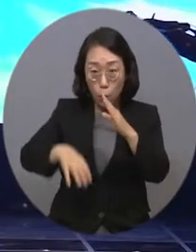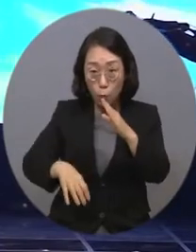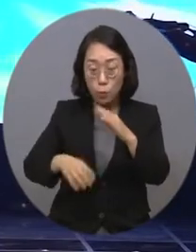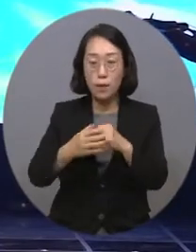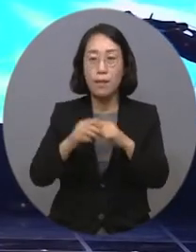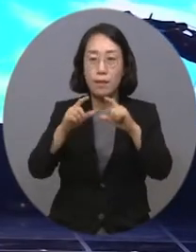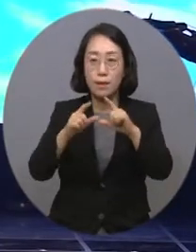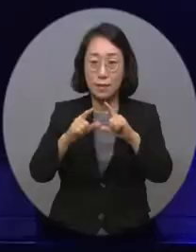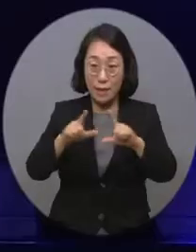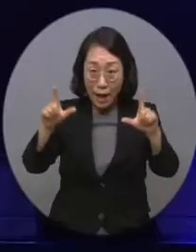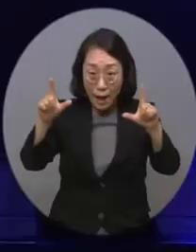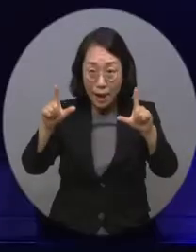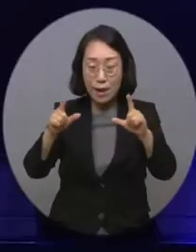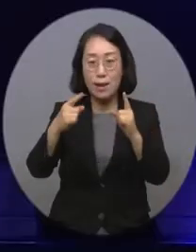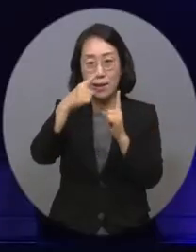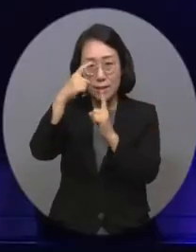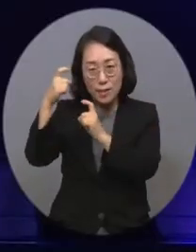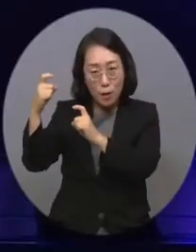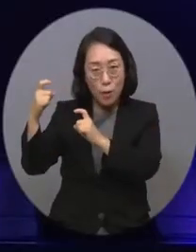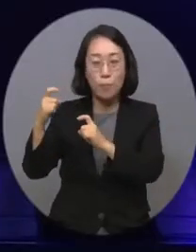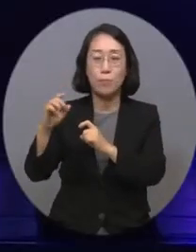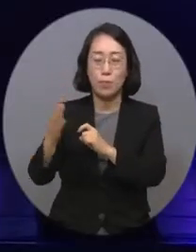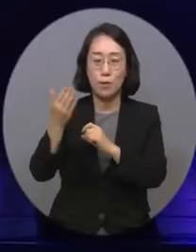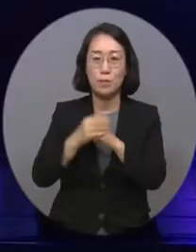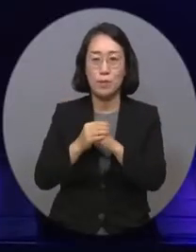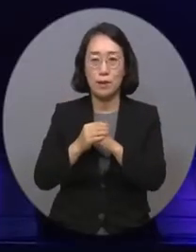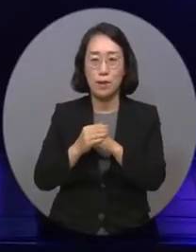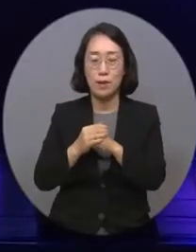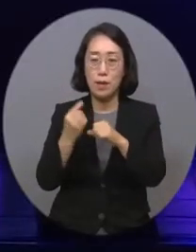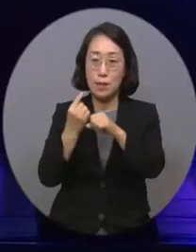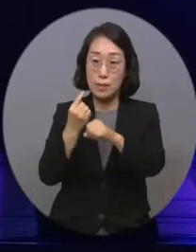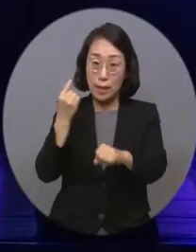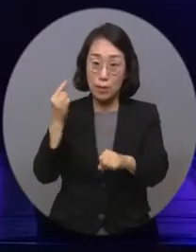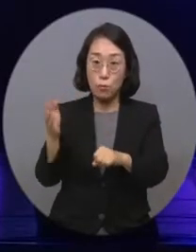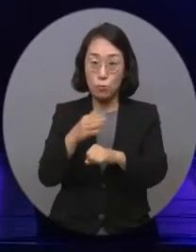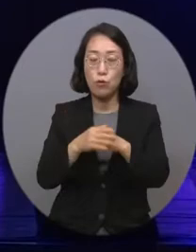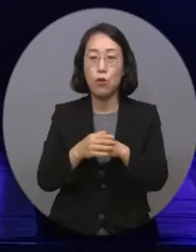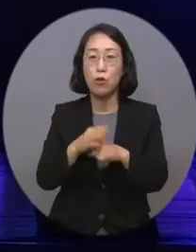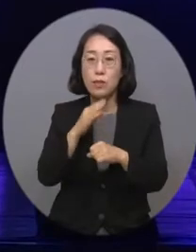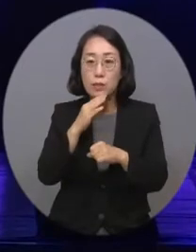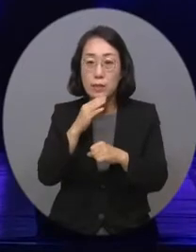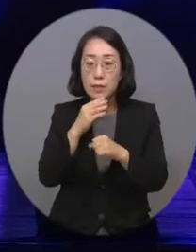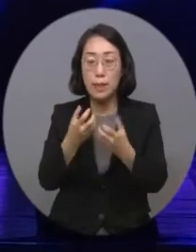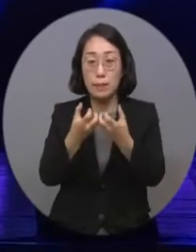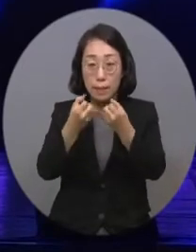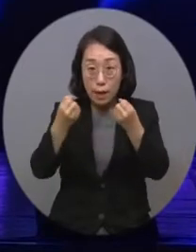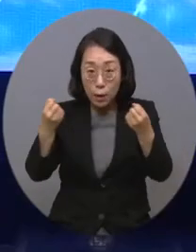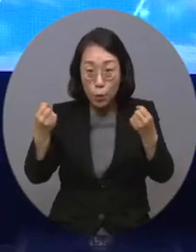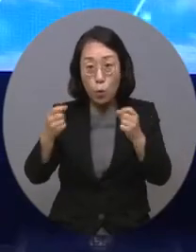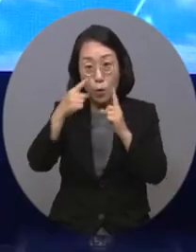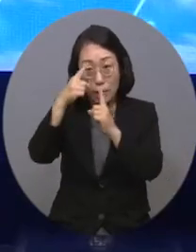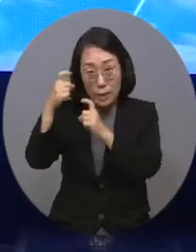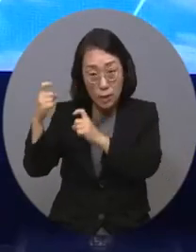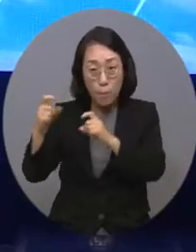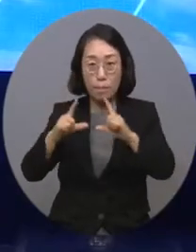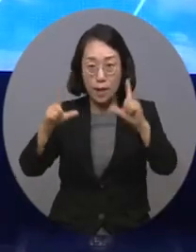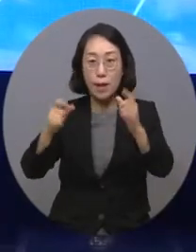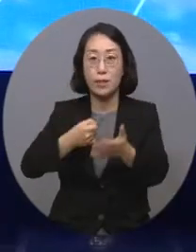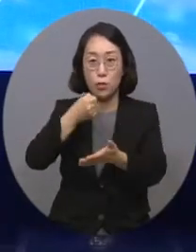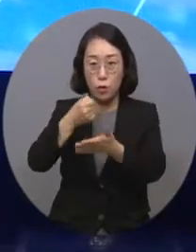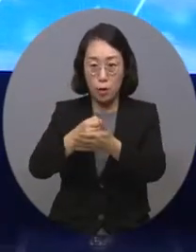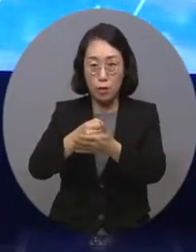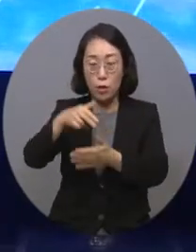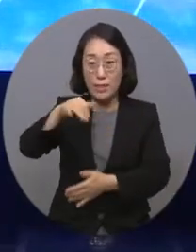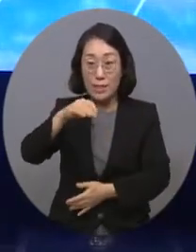이 개최되었습니다 충청남도는 지난 해부터 도민의 나를 단독 기념행사로 개최하고 있으며 양승조 지사 등이